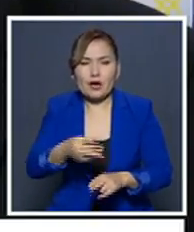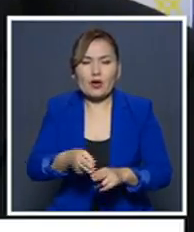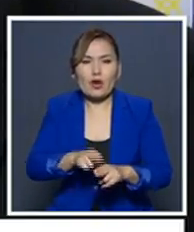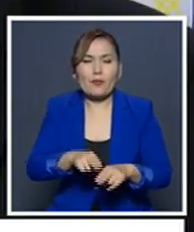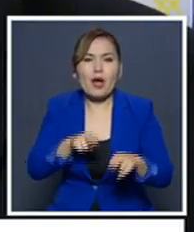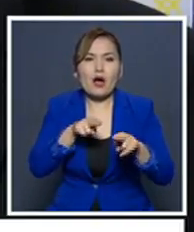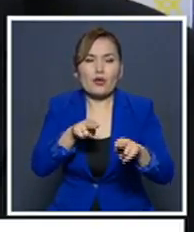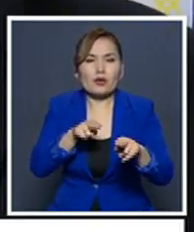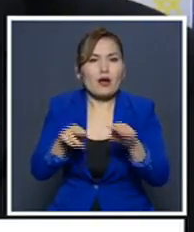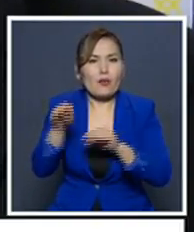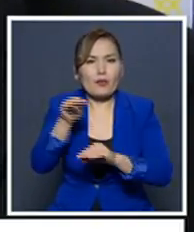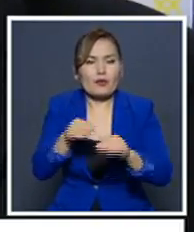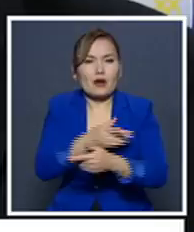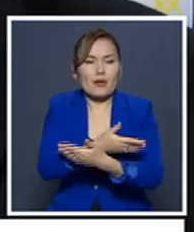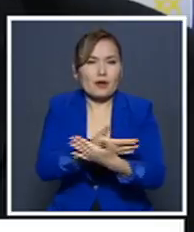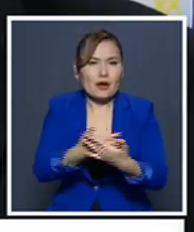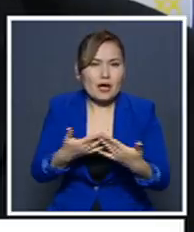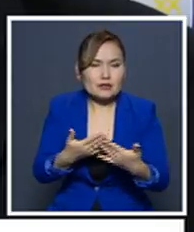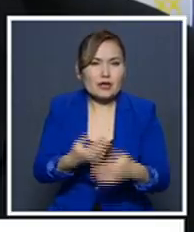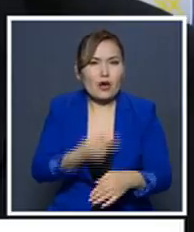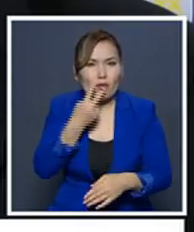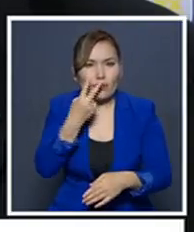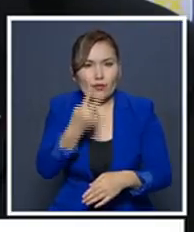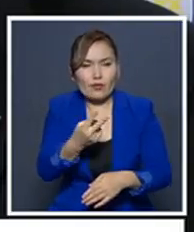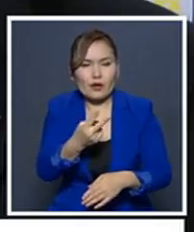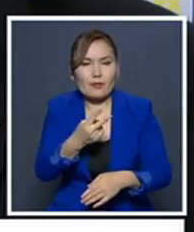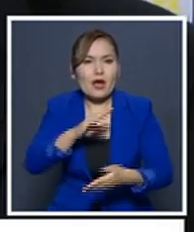қоймалардың жағдайына келетін болсақ, бұл енді